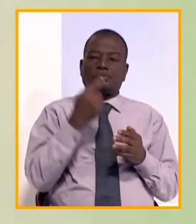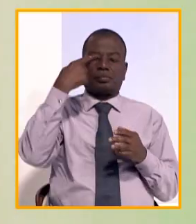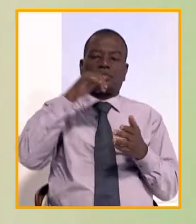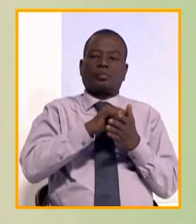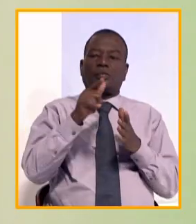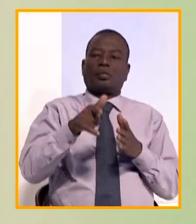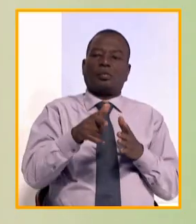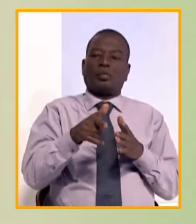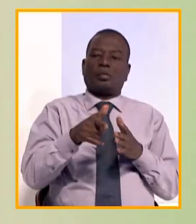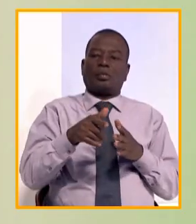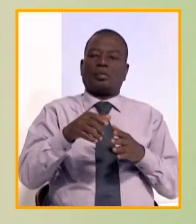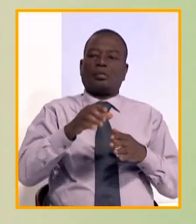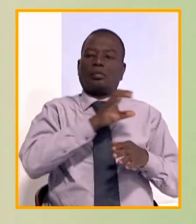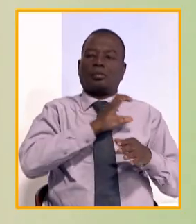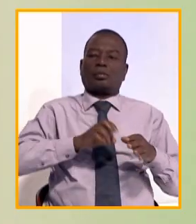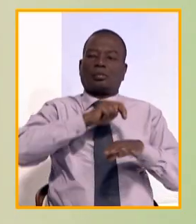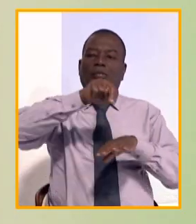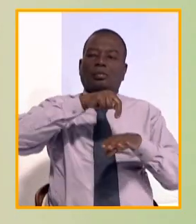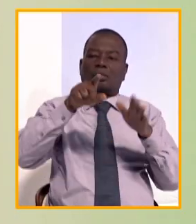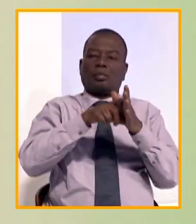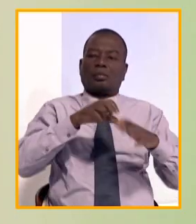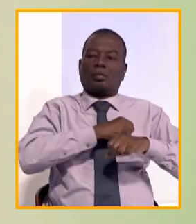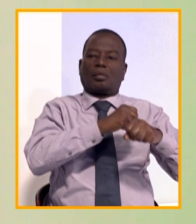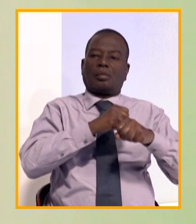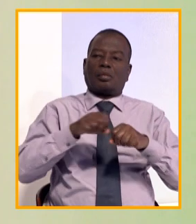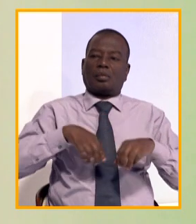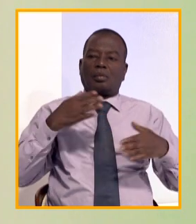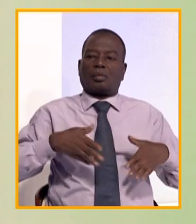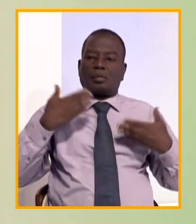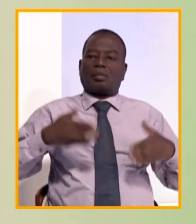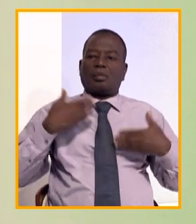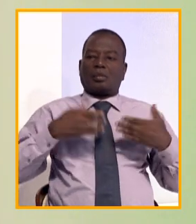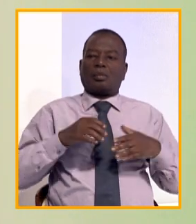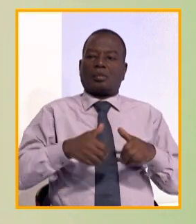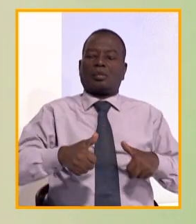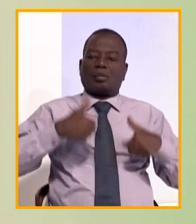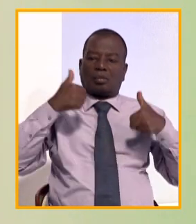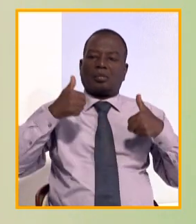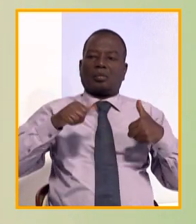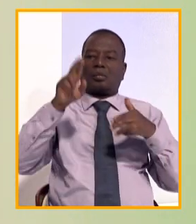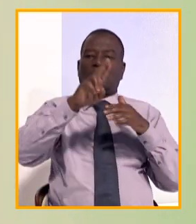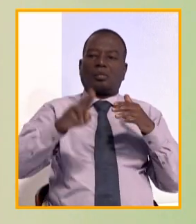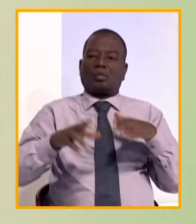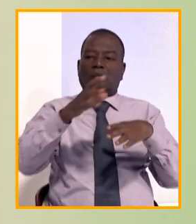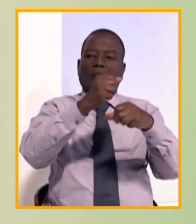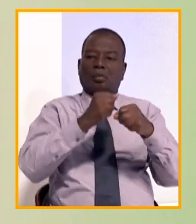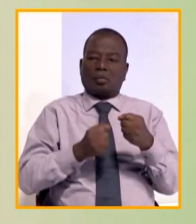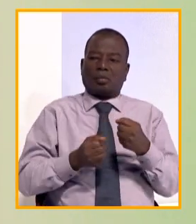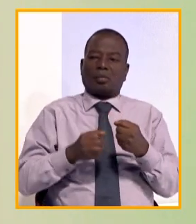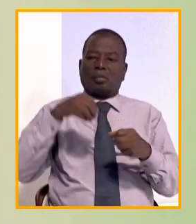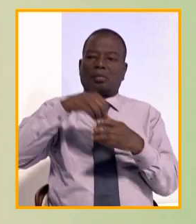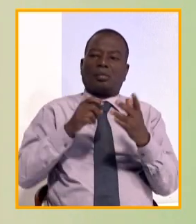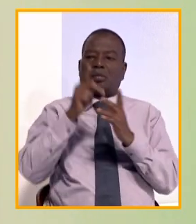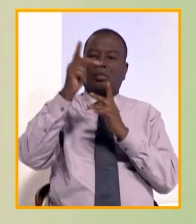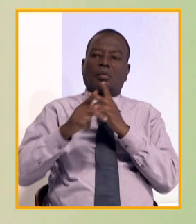titre, le Conseil national de sécurité se félicite des excellents résultats obtenus dans le cadre du